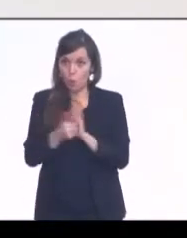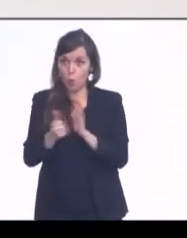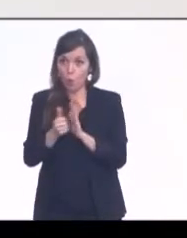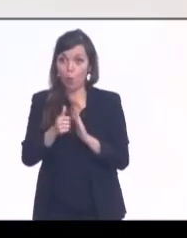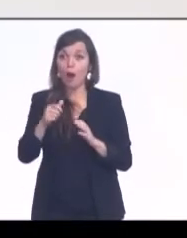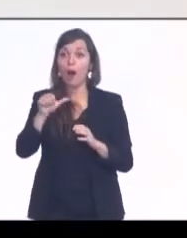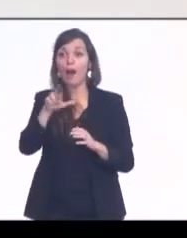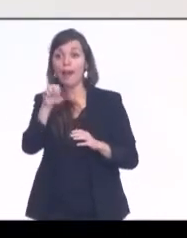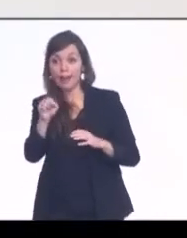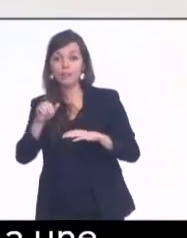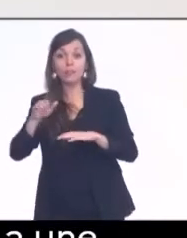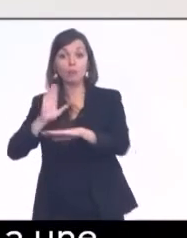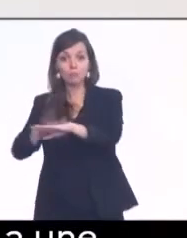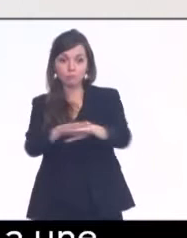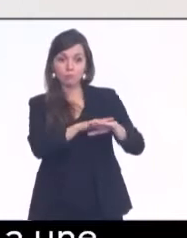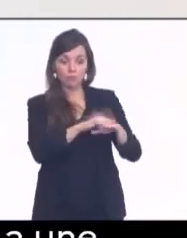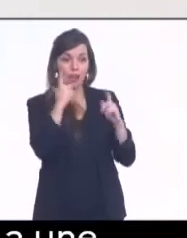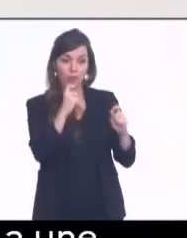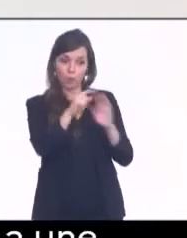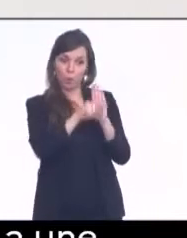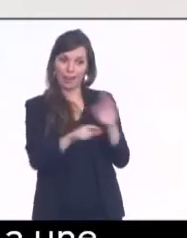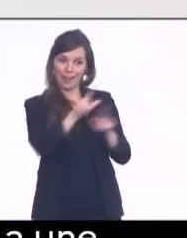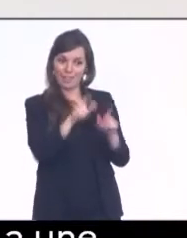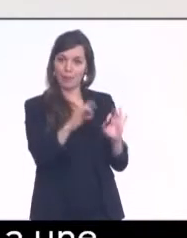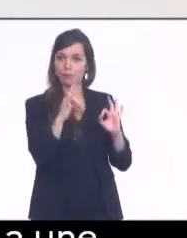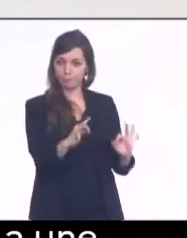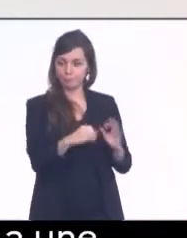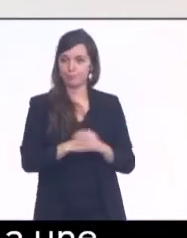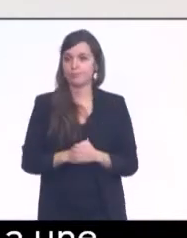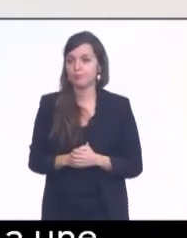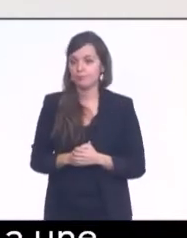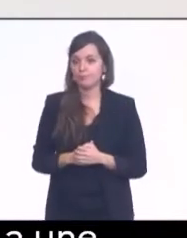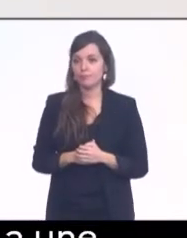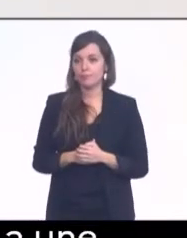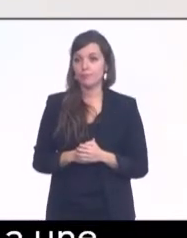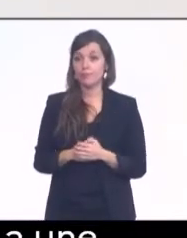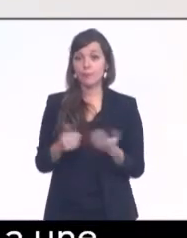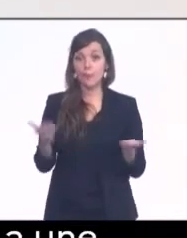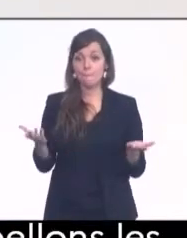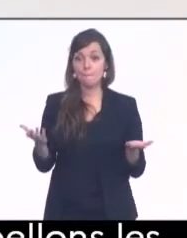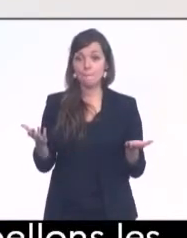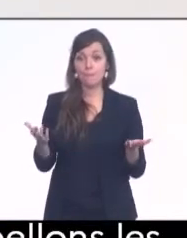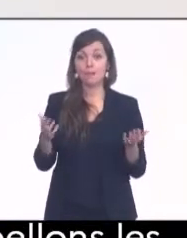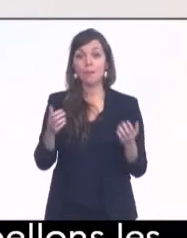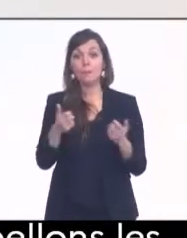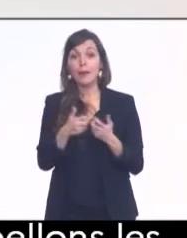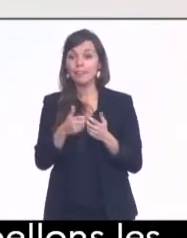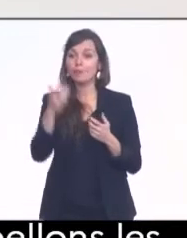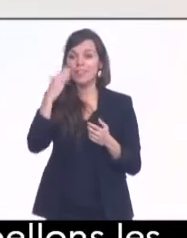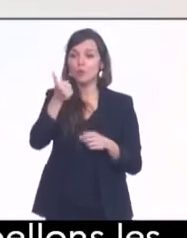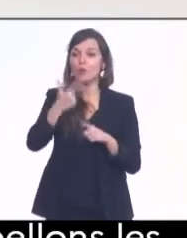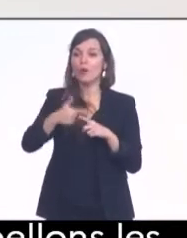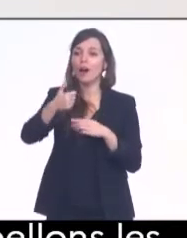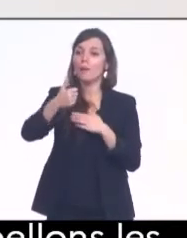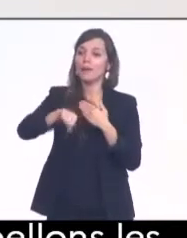santé pour qu'elles fassent appliquer les consignes en bonne et due forme. Donc mes visios hebdomadaires et presque très